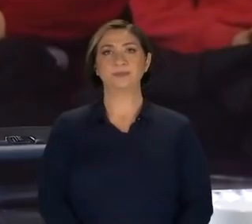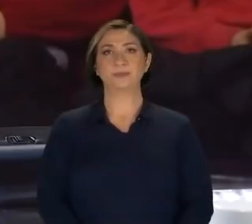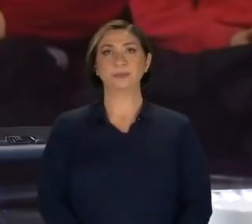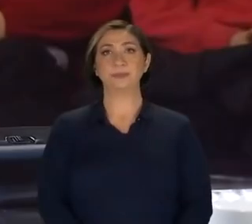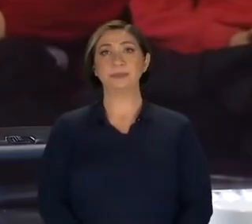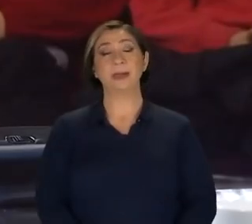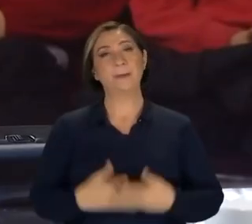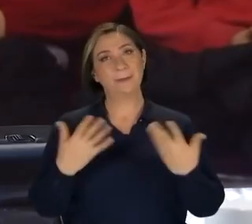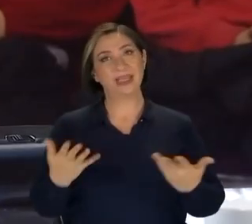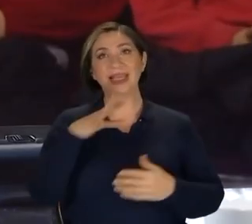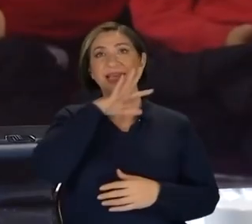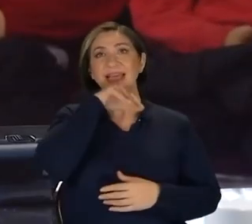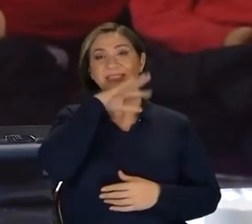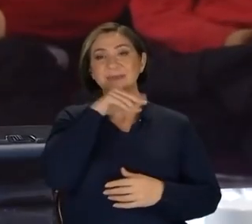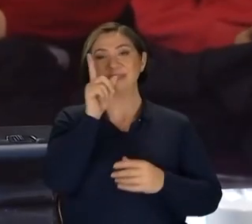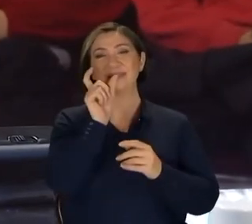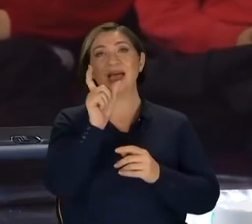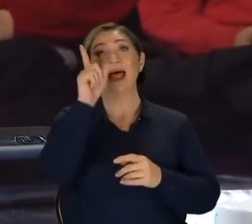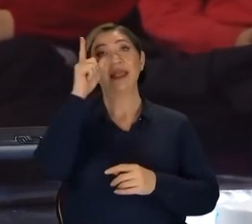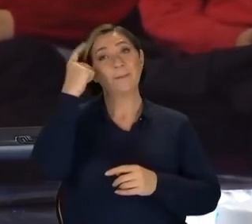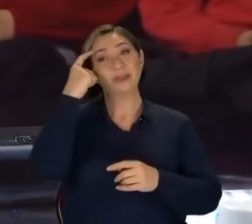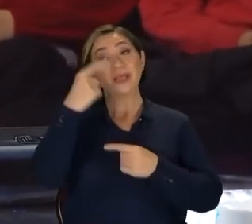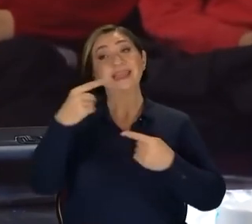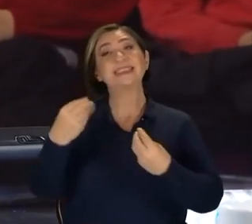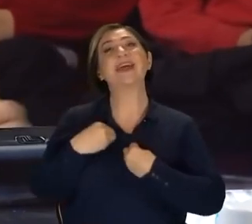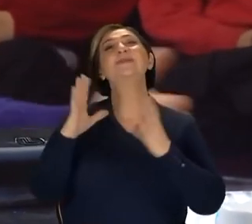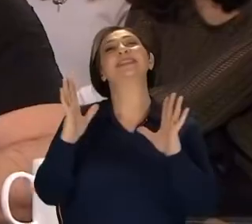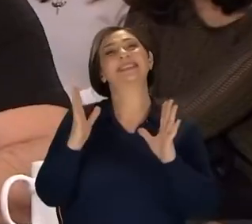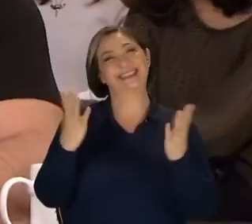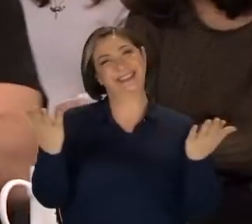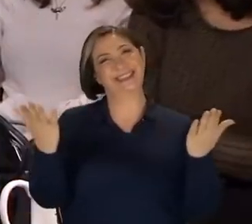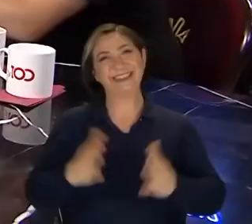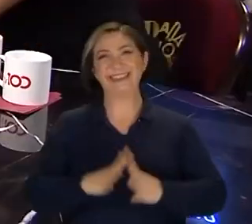Peki, biraz yaşlı bir tabirle bitireceğim. Evet. Allah başımızdan eksik etmesin. Ay canım